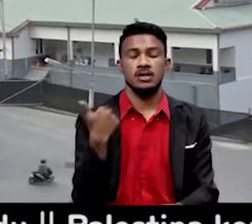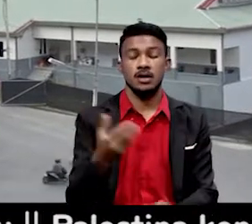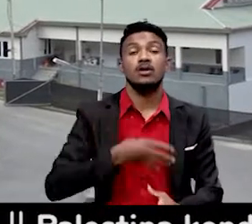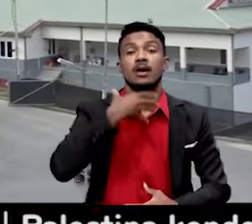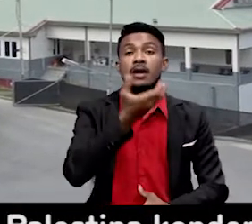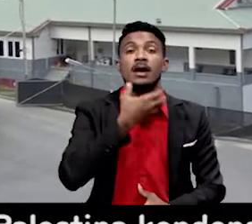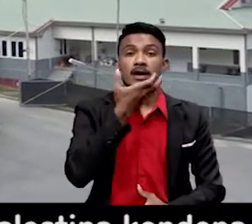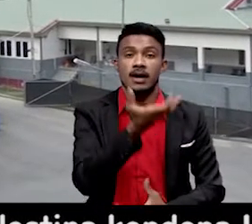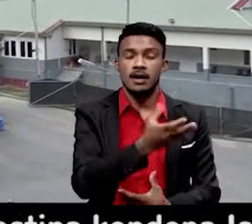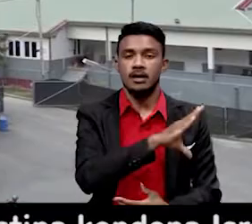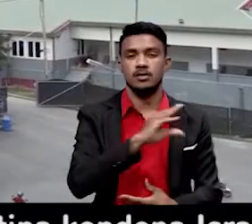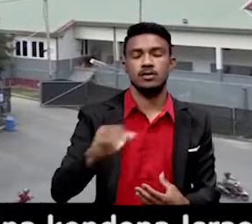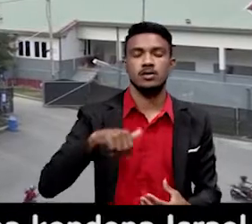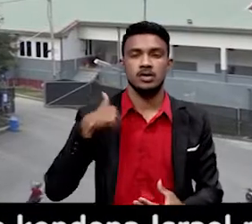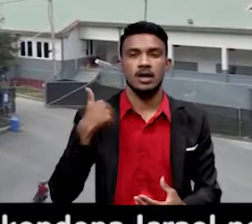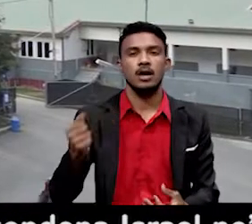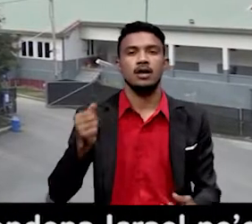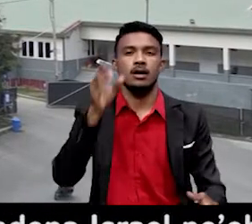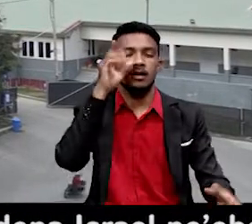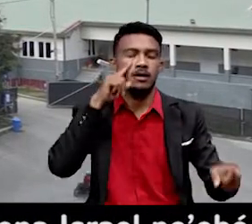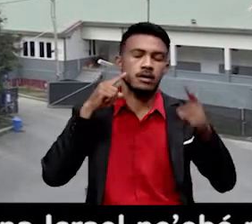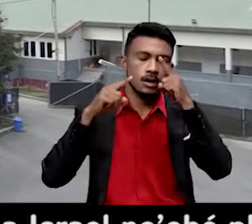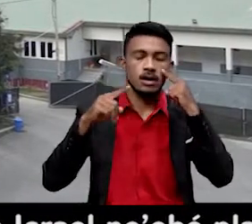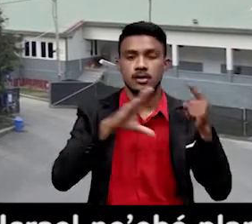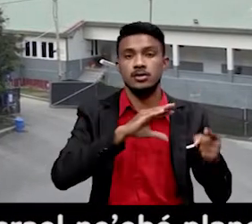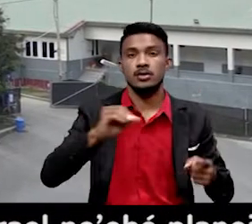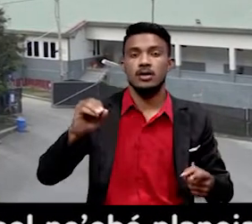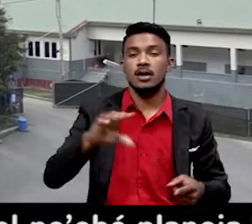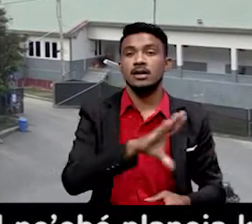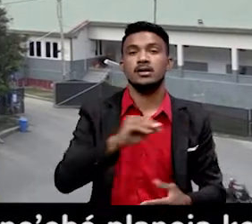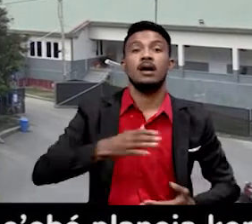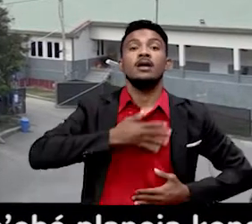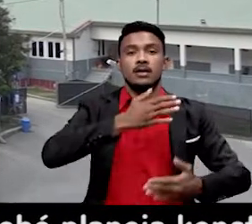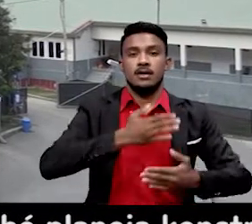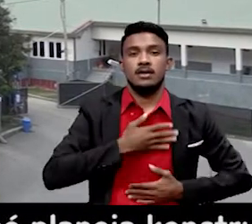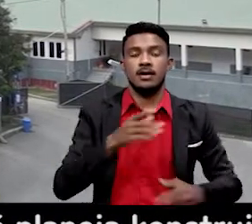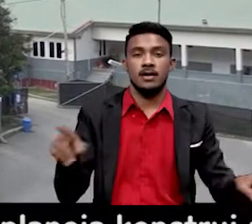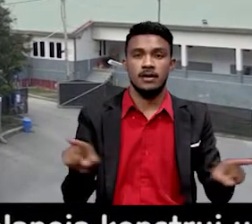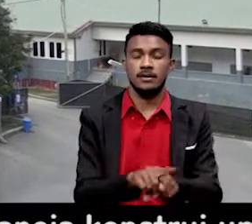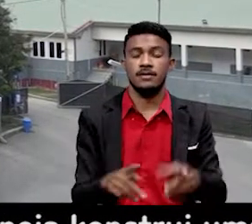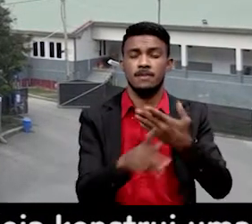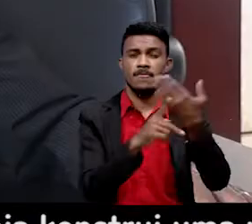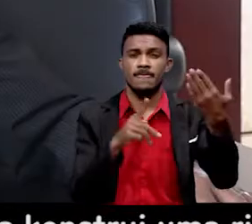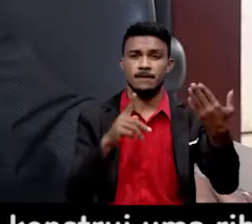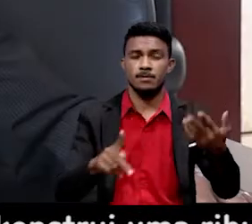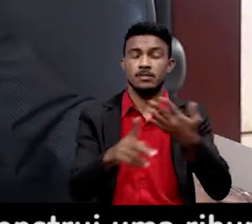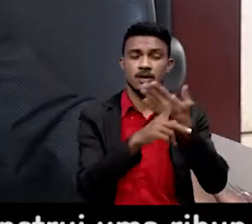Balu sei hanesa tanis, balu hanesa be dadais be Mori sen skanek todane barak se